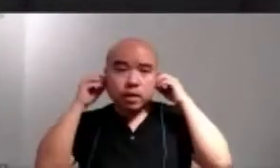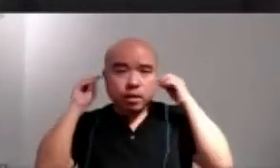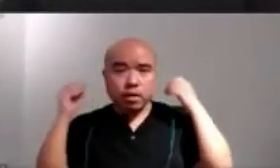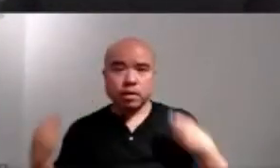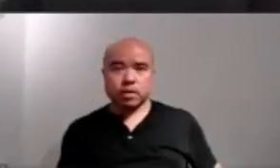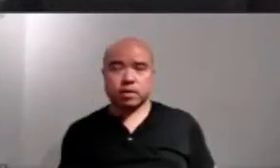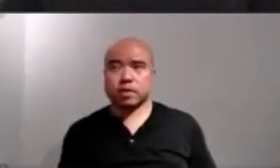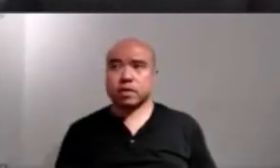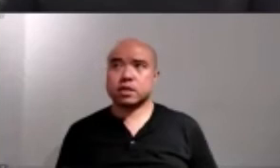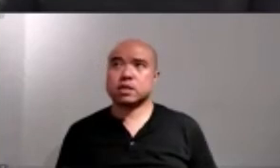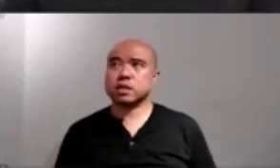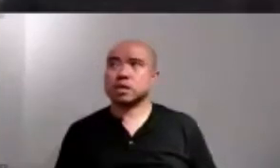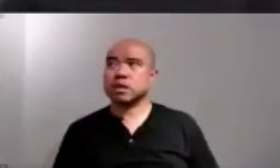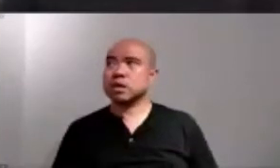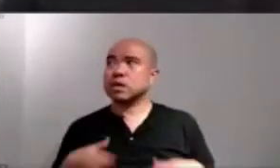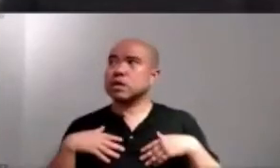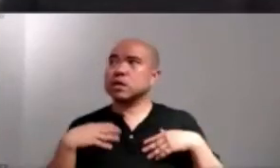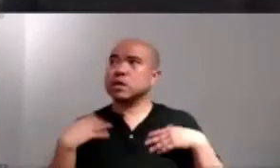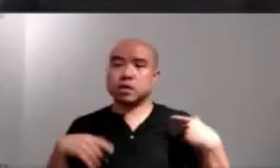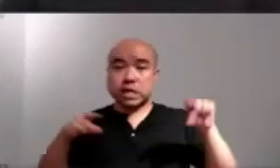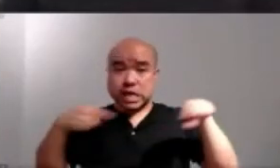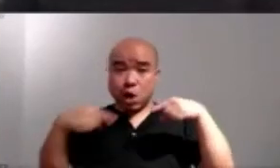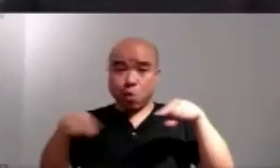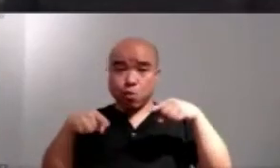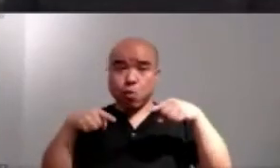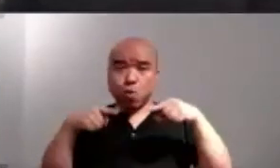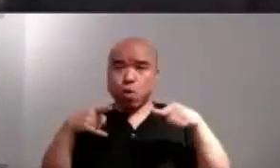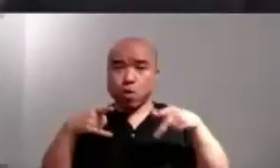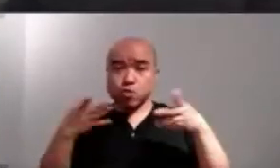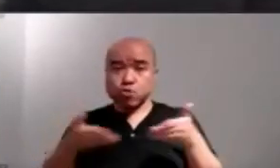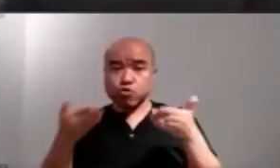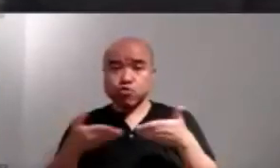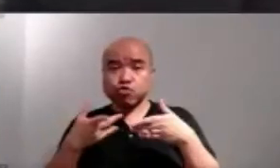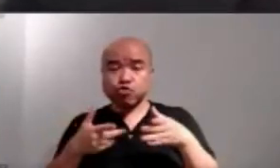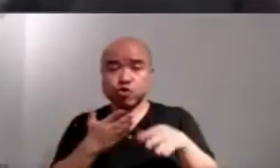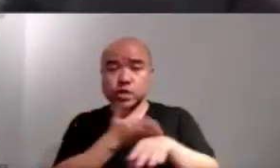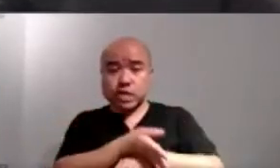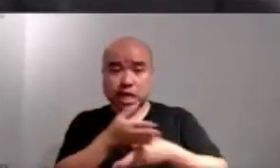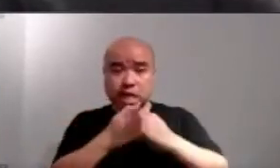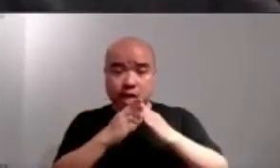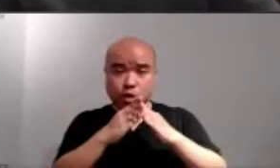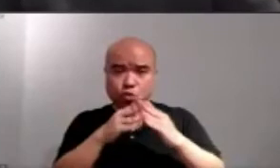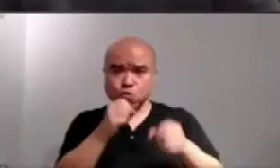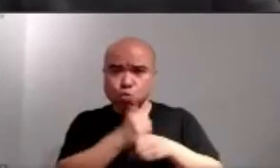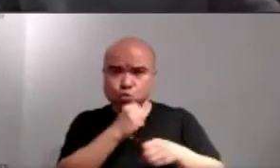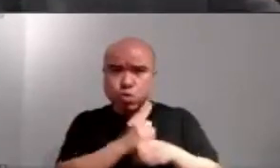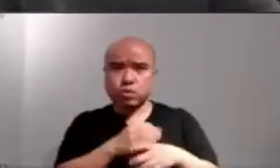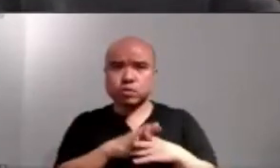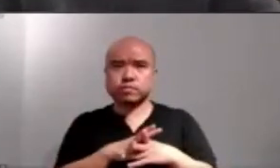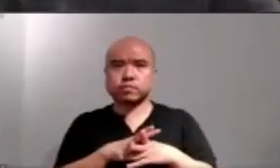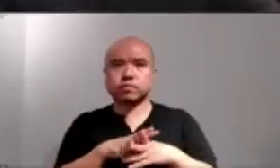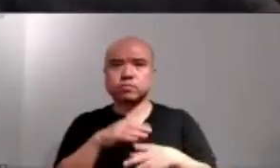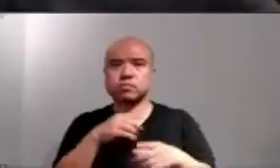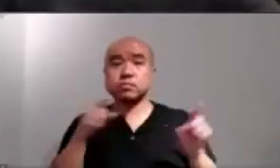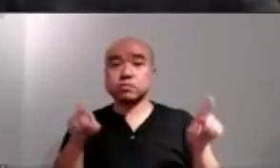音樂去宣揚慈善同埋社企嘅工作嘅？ 咁其實音樂咧係一個好神奇的力